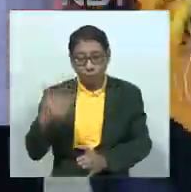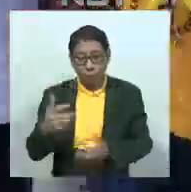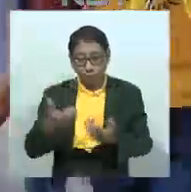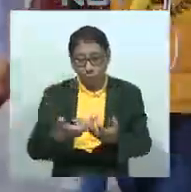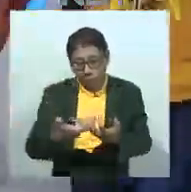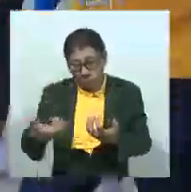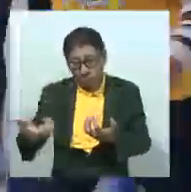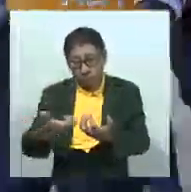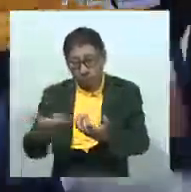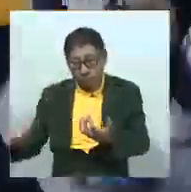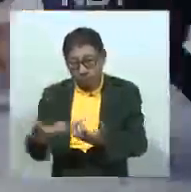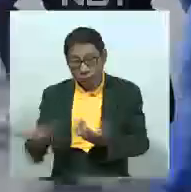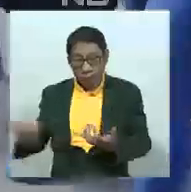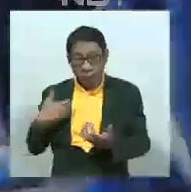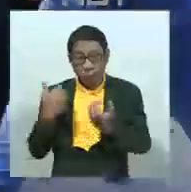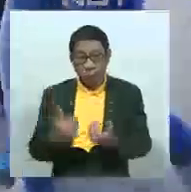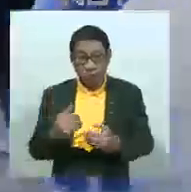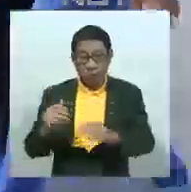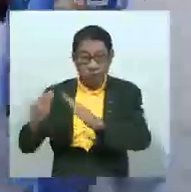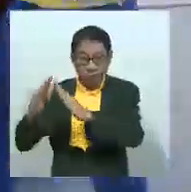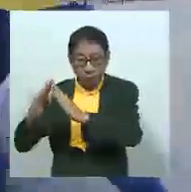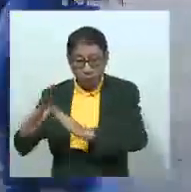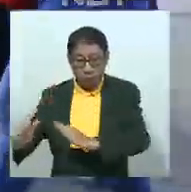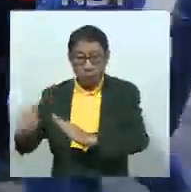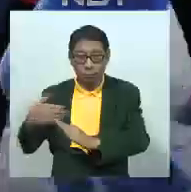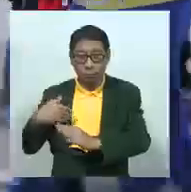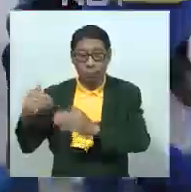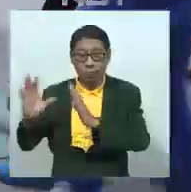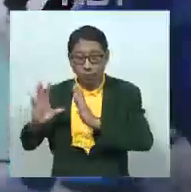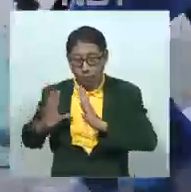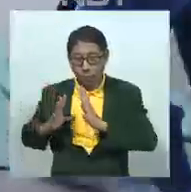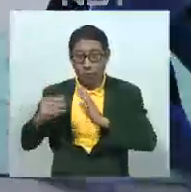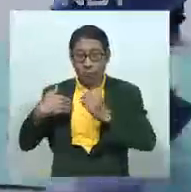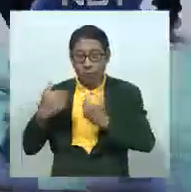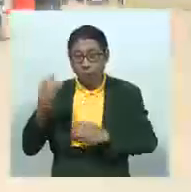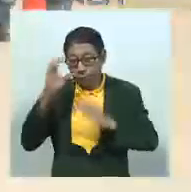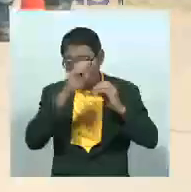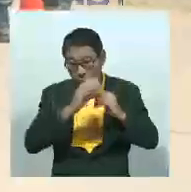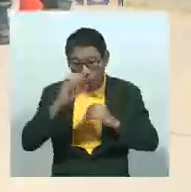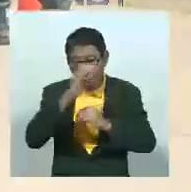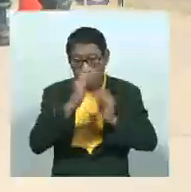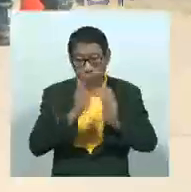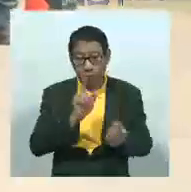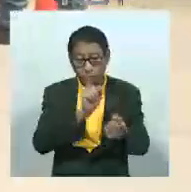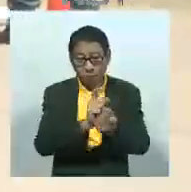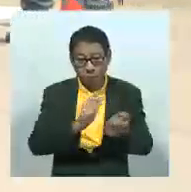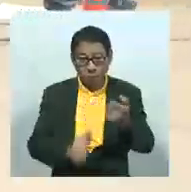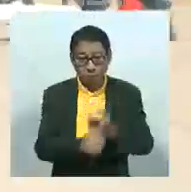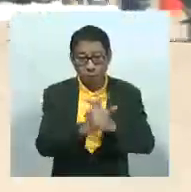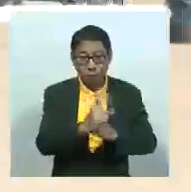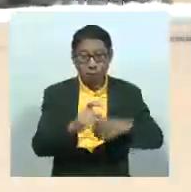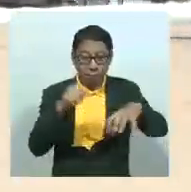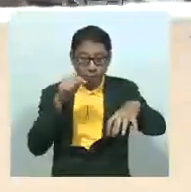แยกคัดกรองไปยังศูนย์พักพิงและก็ในขณะเดียวกันก็จะมีการค้นหาผู้ประสบภัยในพื้น